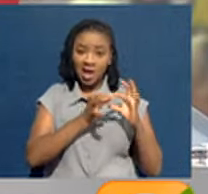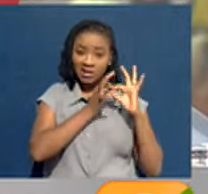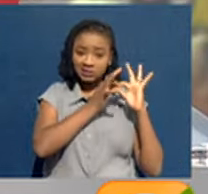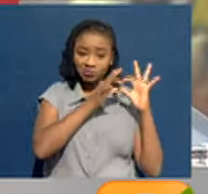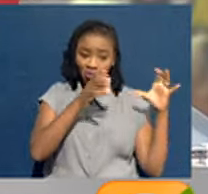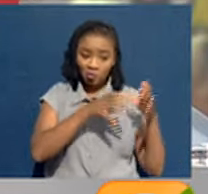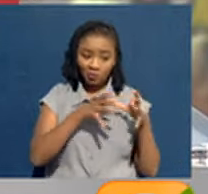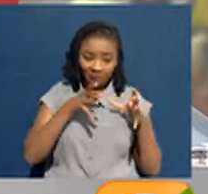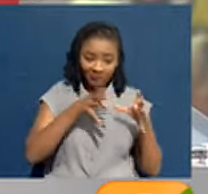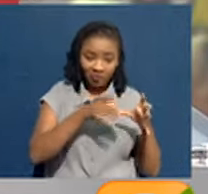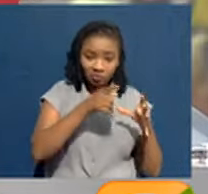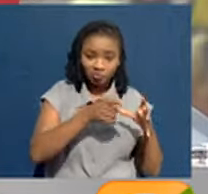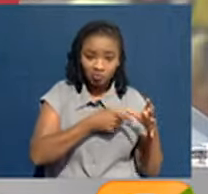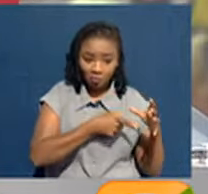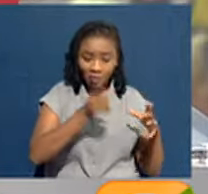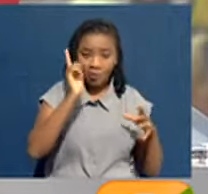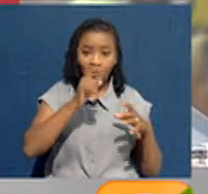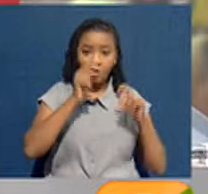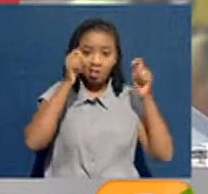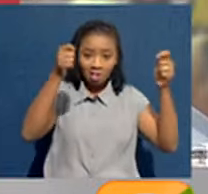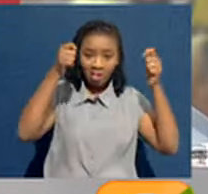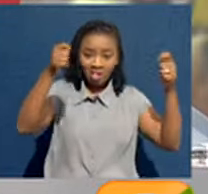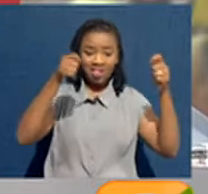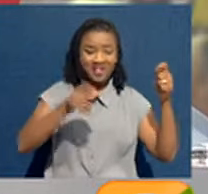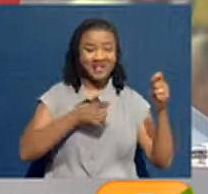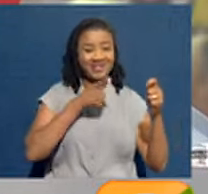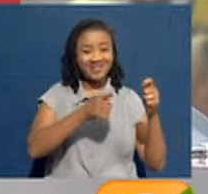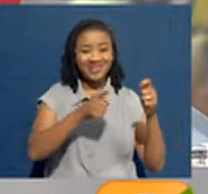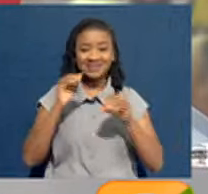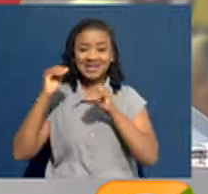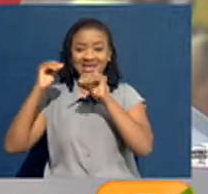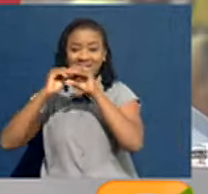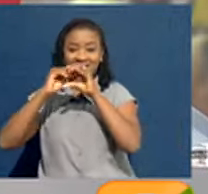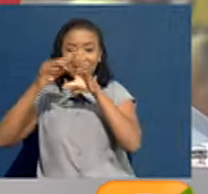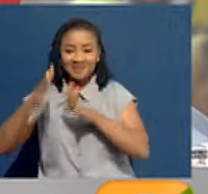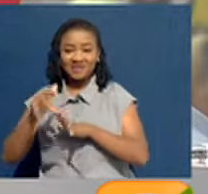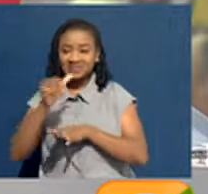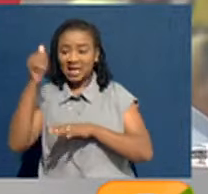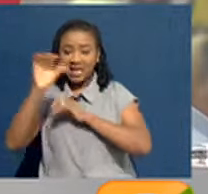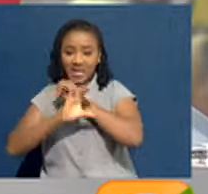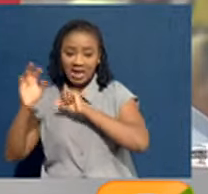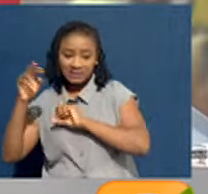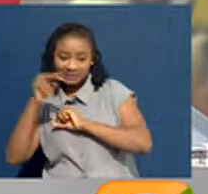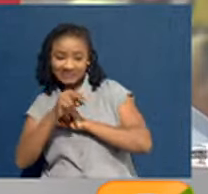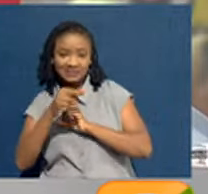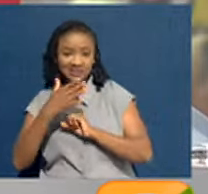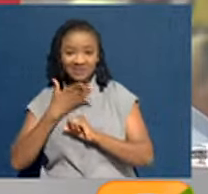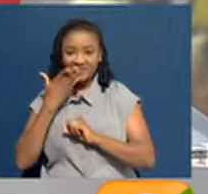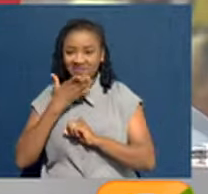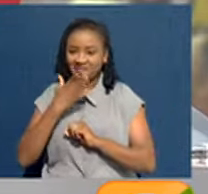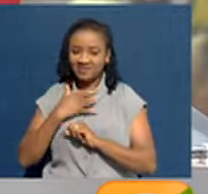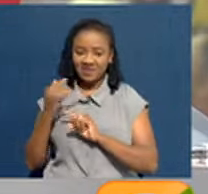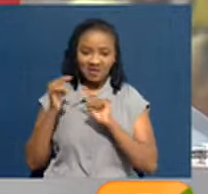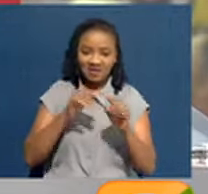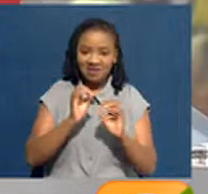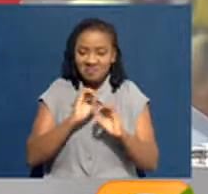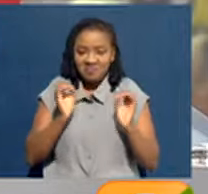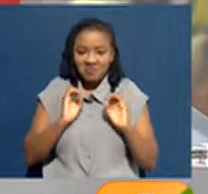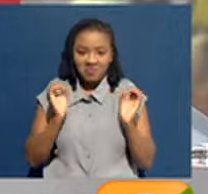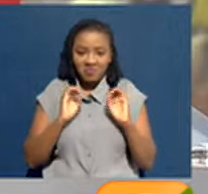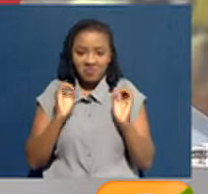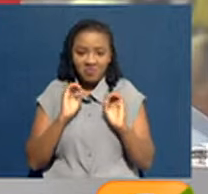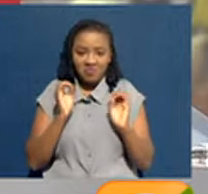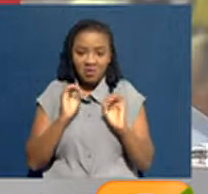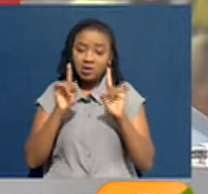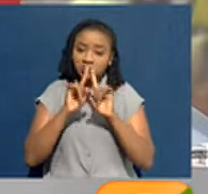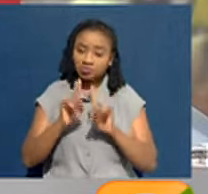Azimio yamewafukuza wawekezaji nchini. Na Rais Ruto katika ziara yake eneo la Nyanza kwa siku ya pili amewataka wenyeji wa kaunti